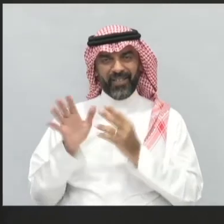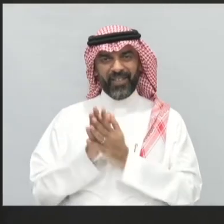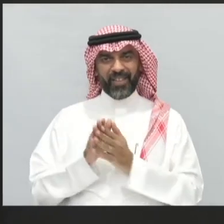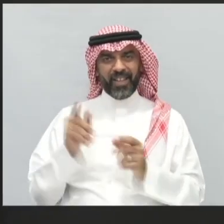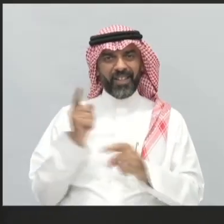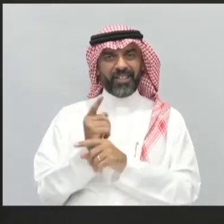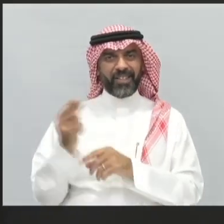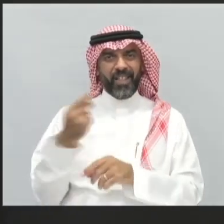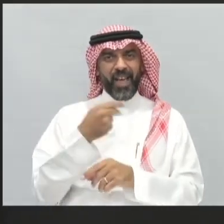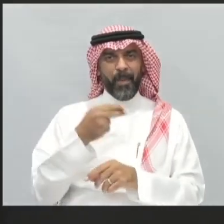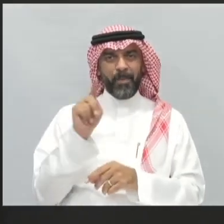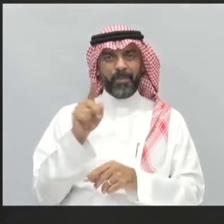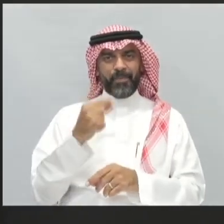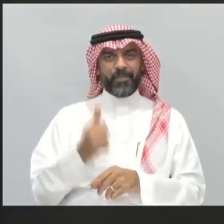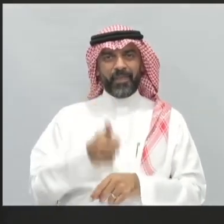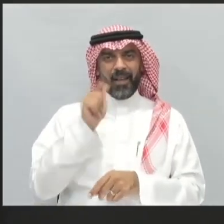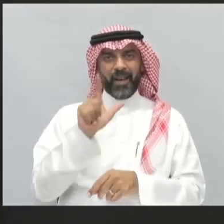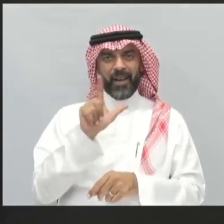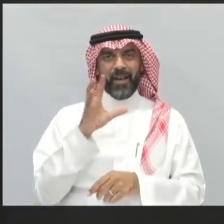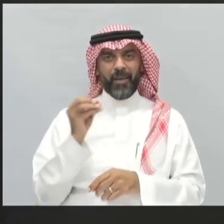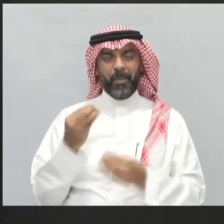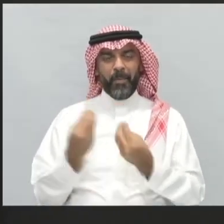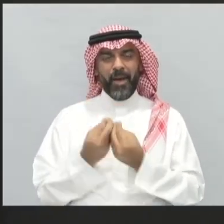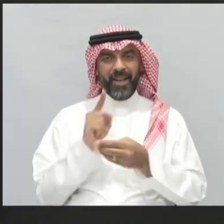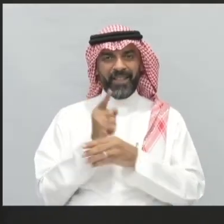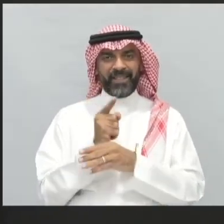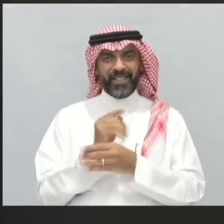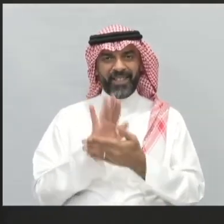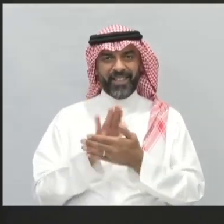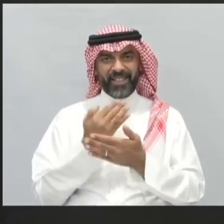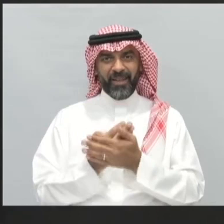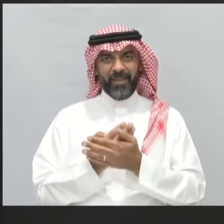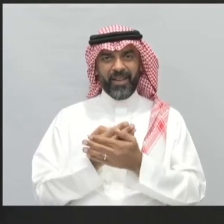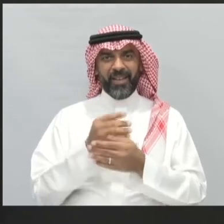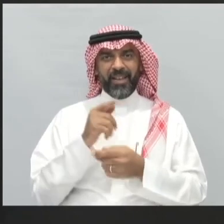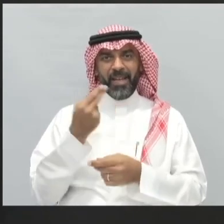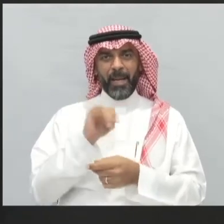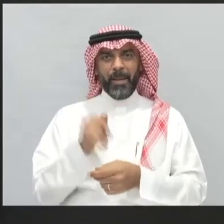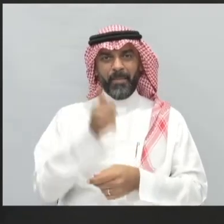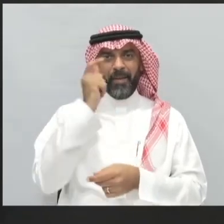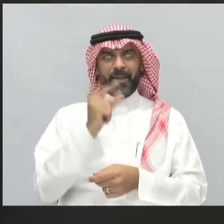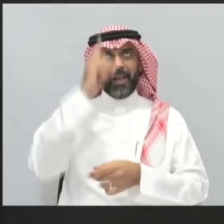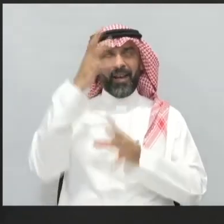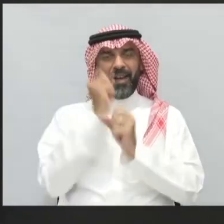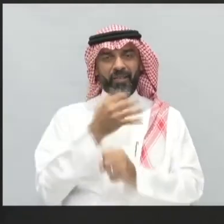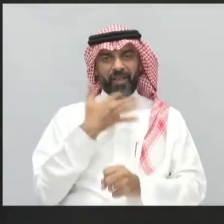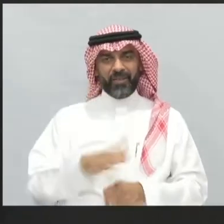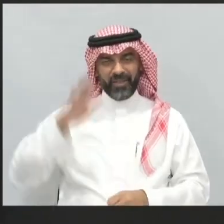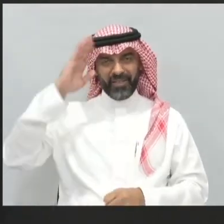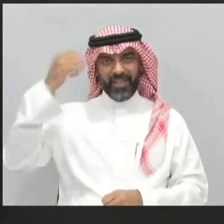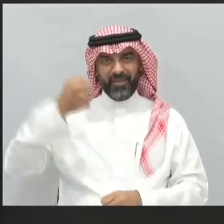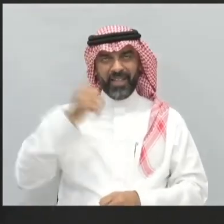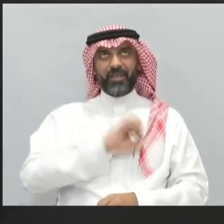كان معكم عبد الله الكثيري من لغه الاشاره الاستاذ عماد الذويب دمتم سالمين في حفظ الله ورعايته والسلام